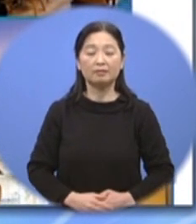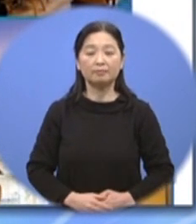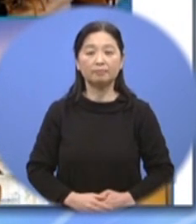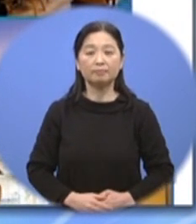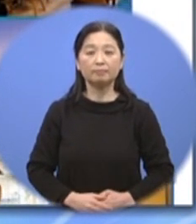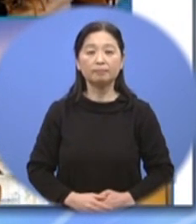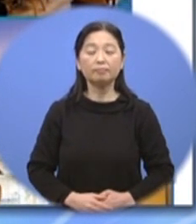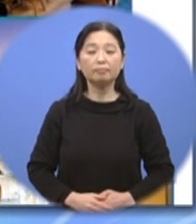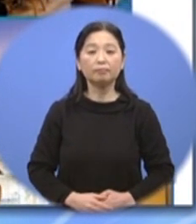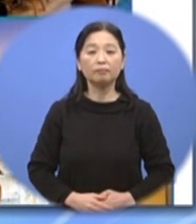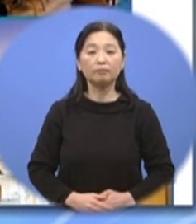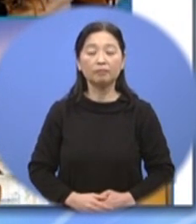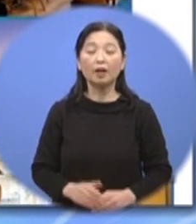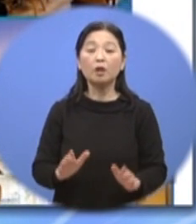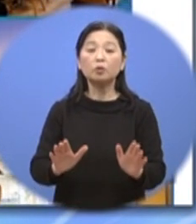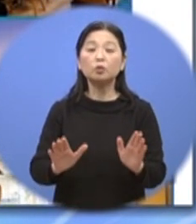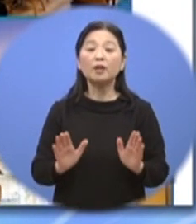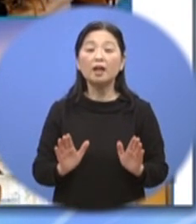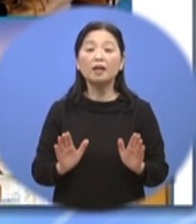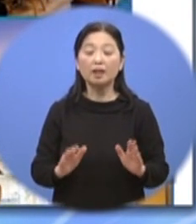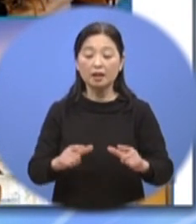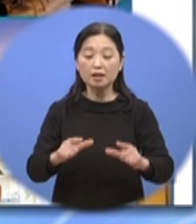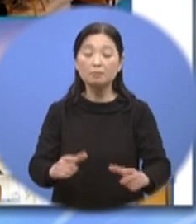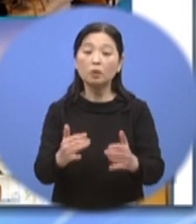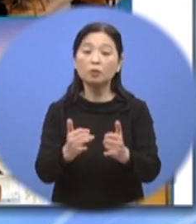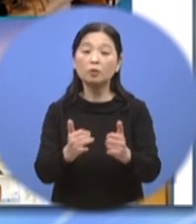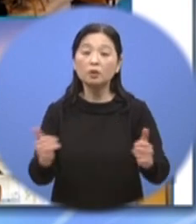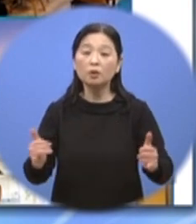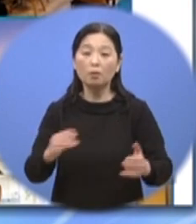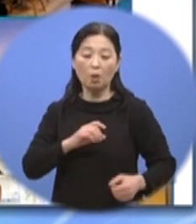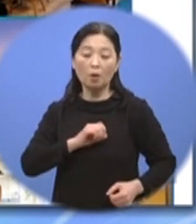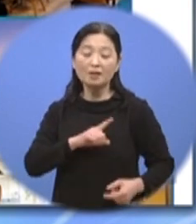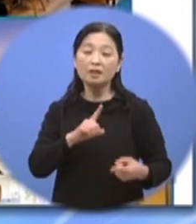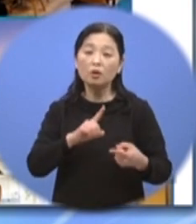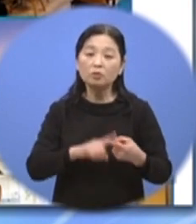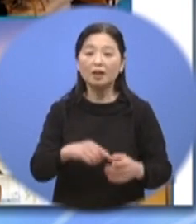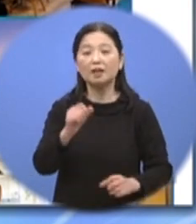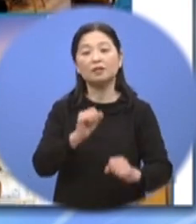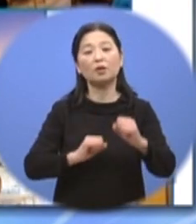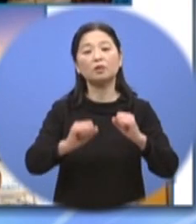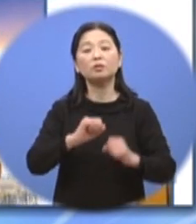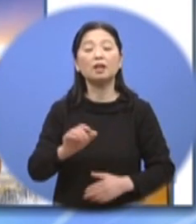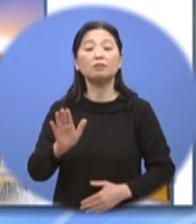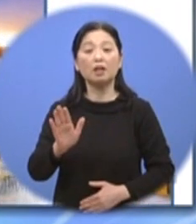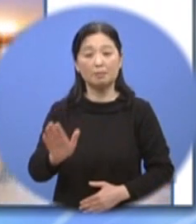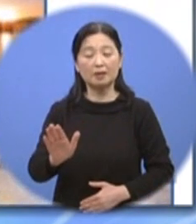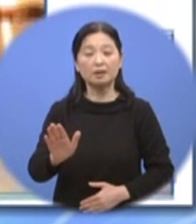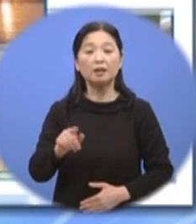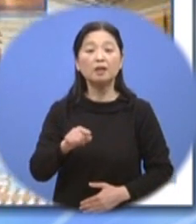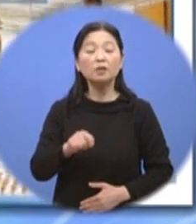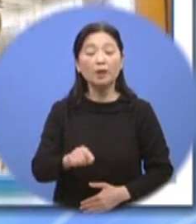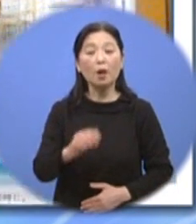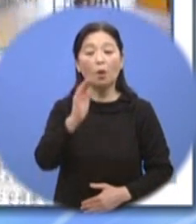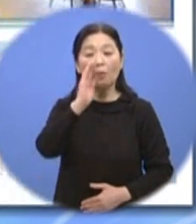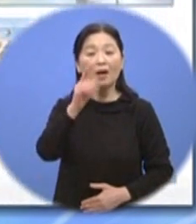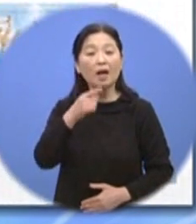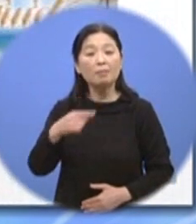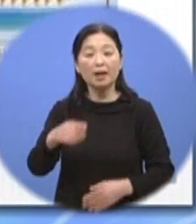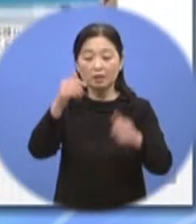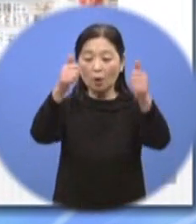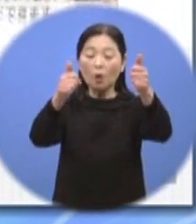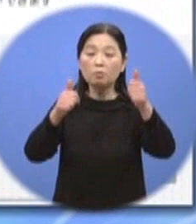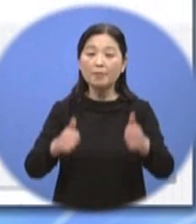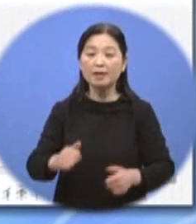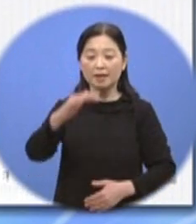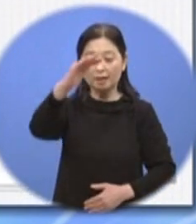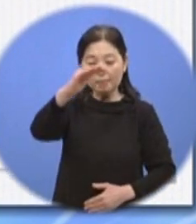ワーケーションの受け入れに非常に地元の方々も積極的に取り組んでいただいています。そういったものをですね、和歌山県のホームページ一覧